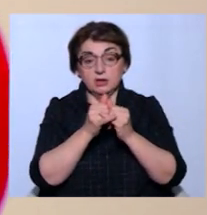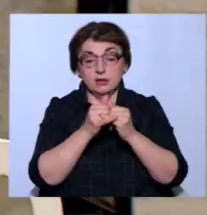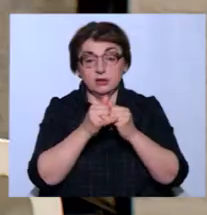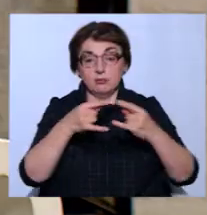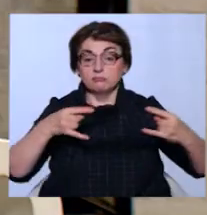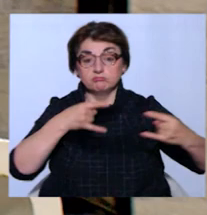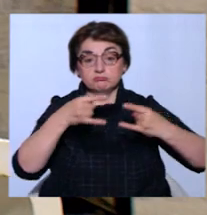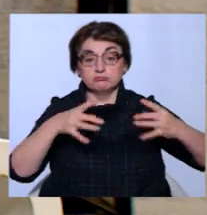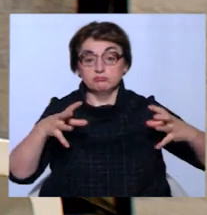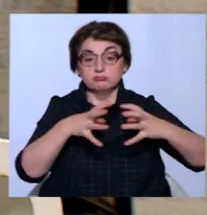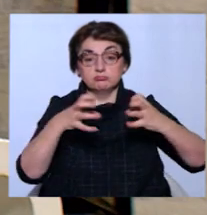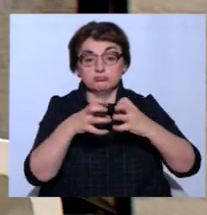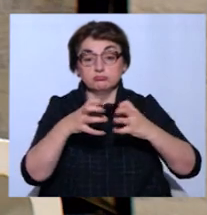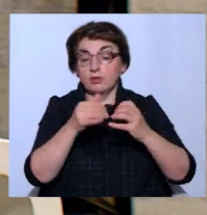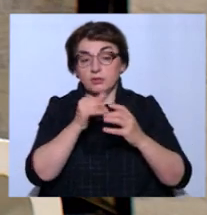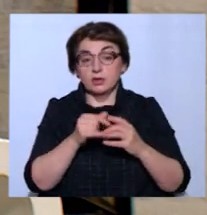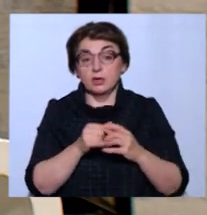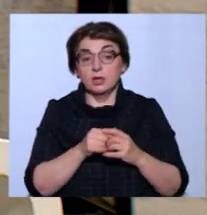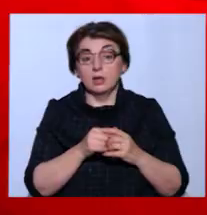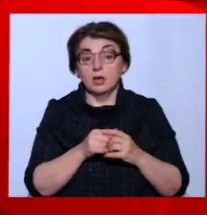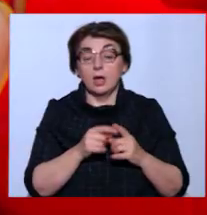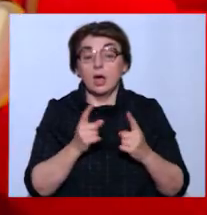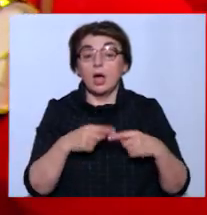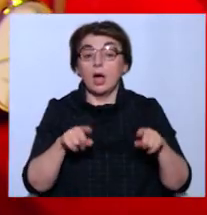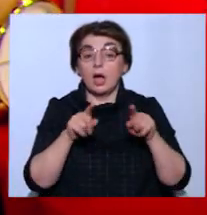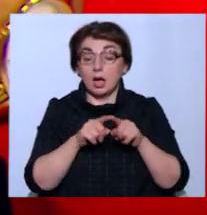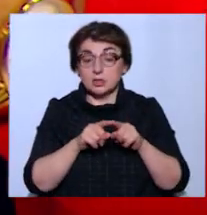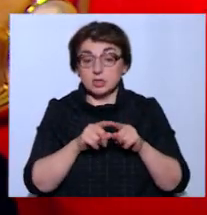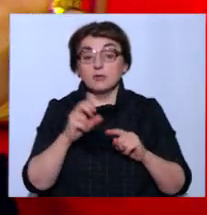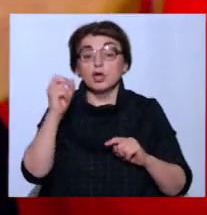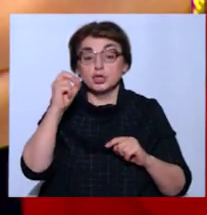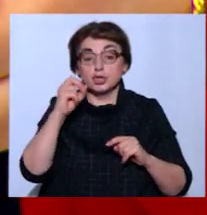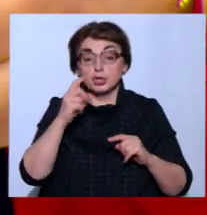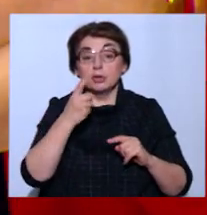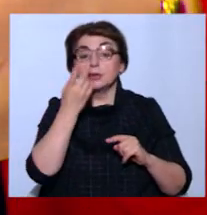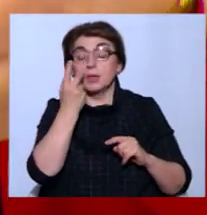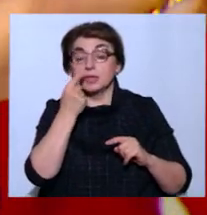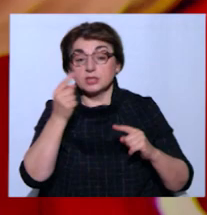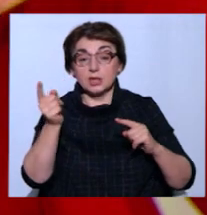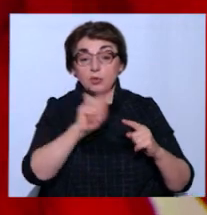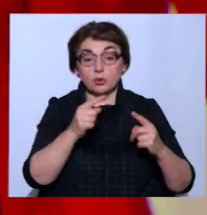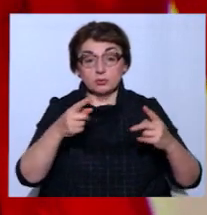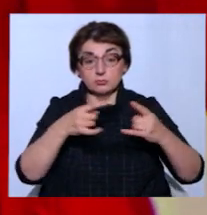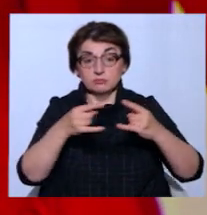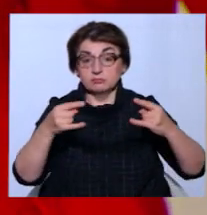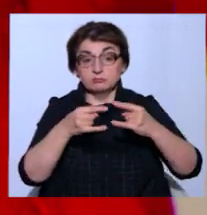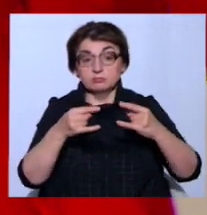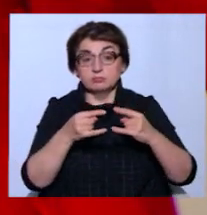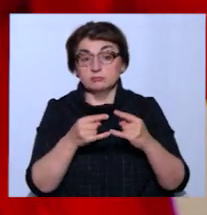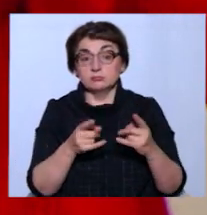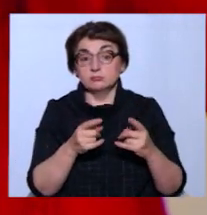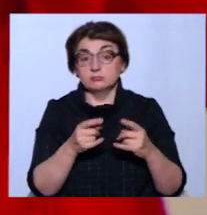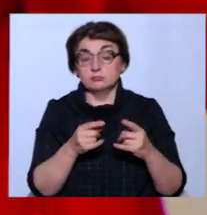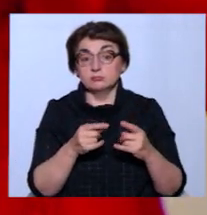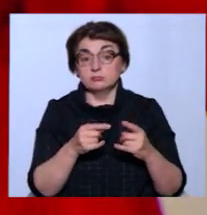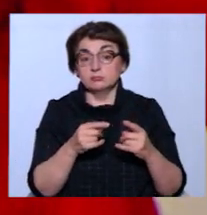ისინი ერთმანეთს, არ მიიზიდავს ერთმანეთს. ასევე მოხდება ჩრდილოეთ პოლუსებზეც. აი მაგალითად, მოდით ესე გავაკეთოთ. აი